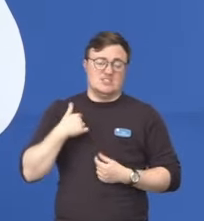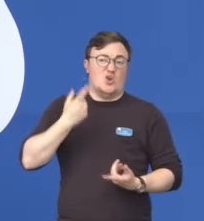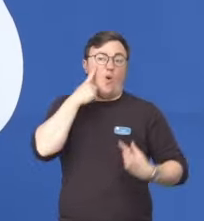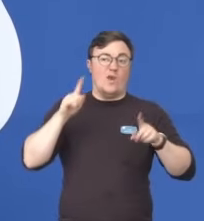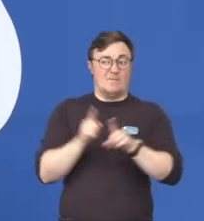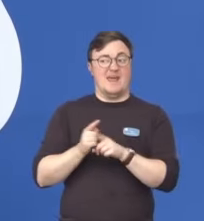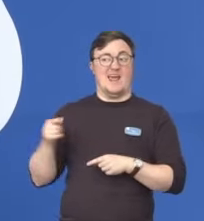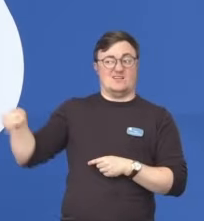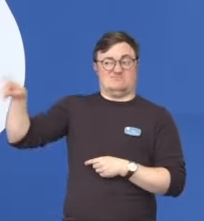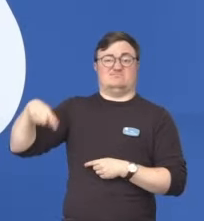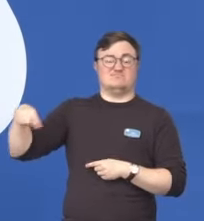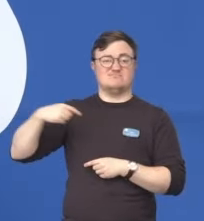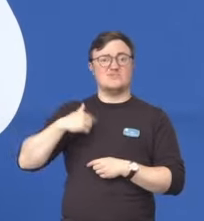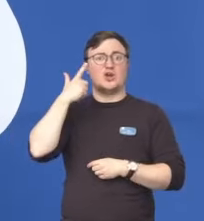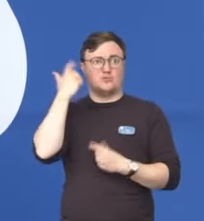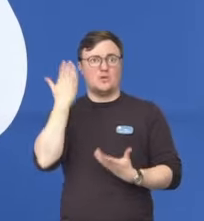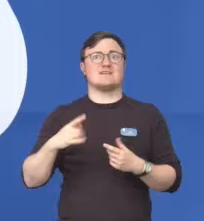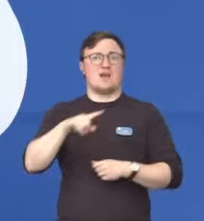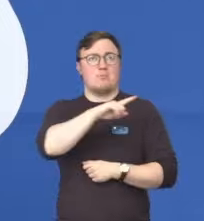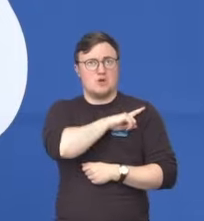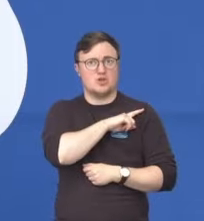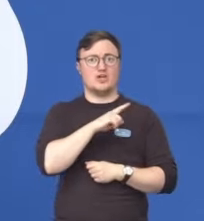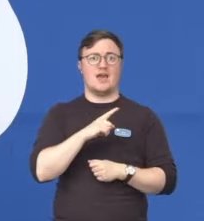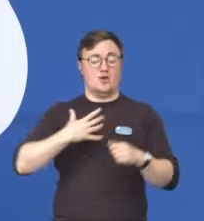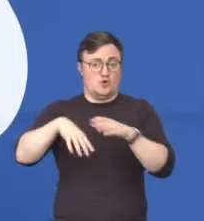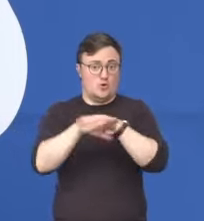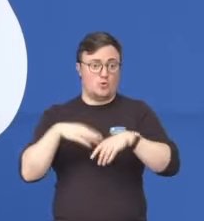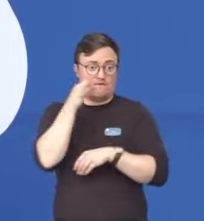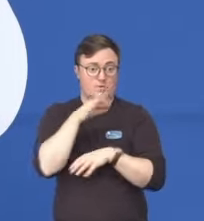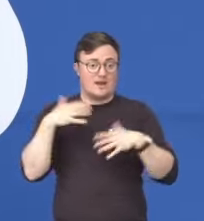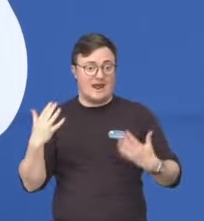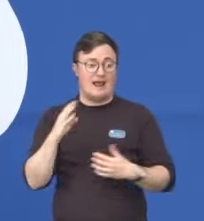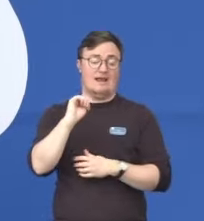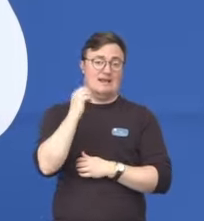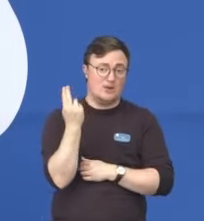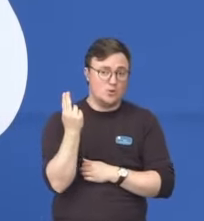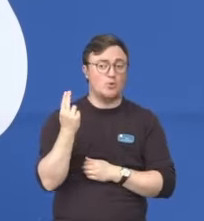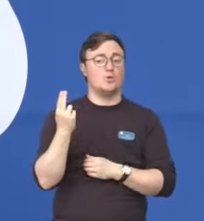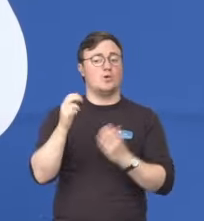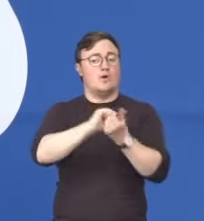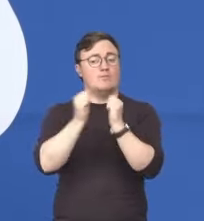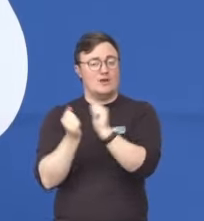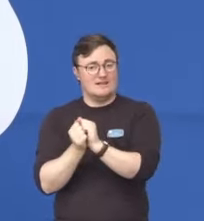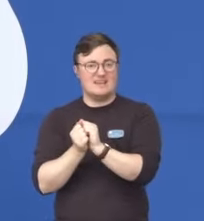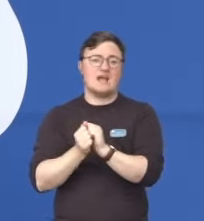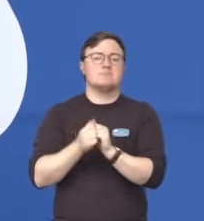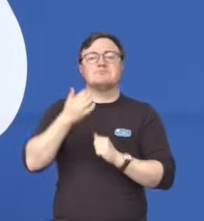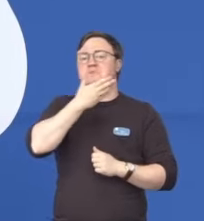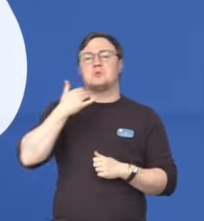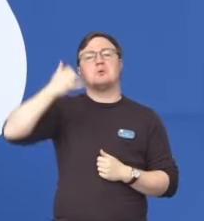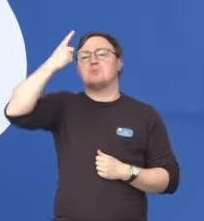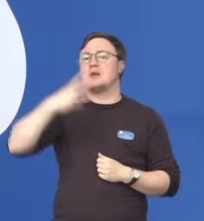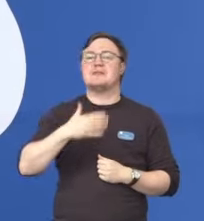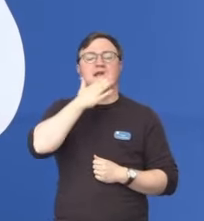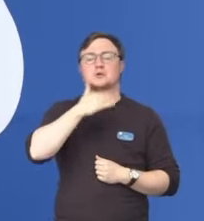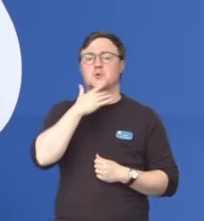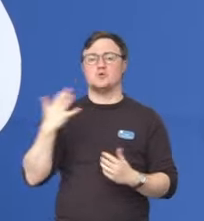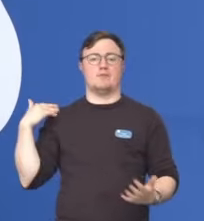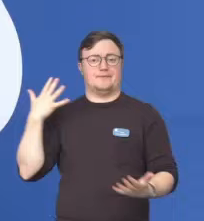tror att mycket liksom kokar ner till att EU eller politiken för den delen inte prioriterar unga och har inte gjort det de